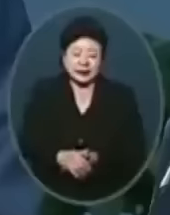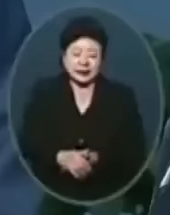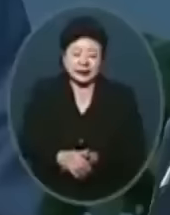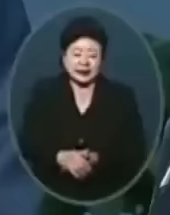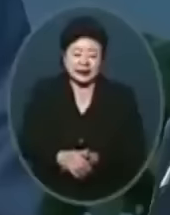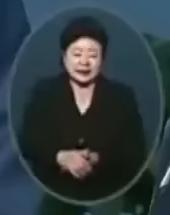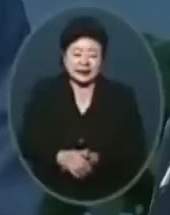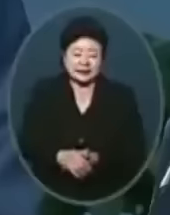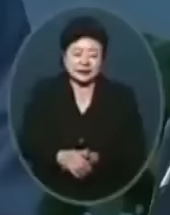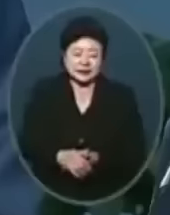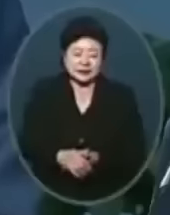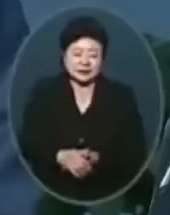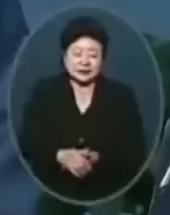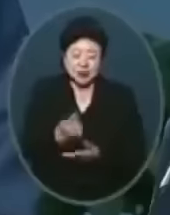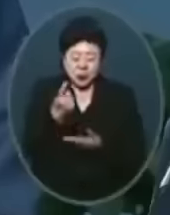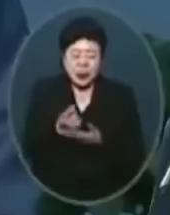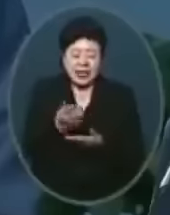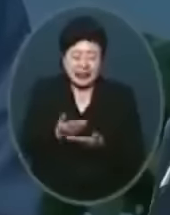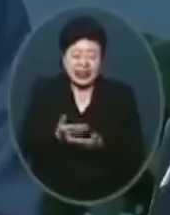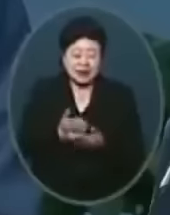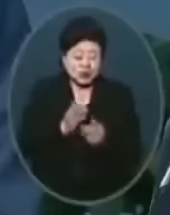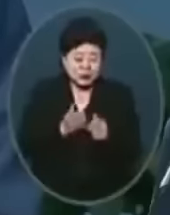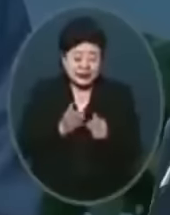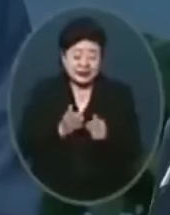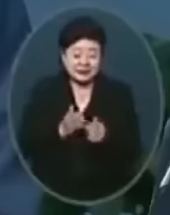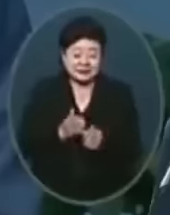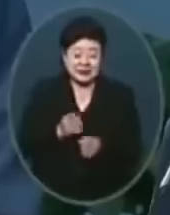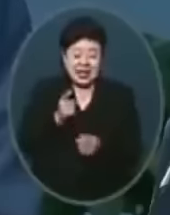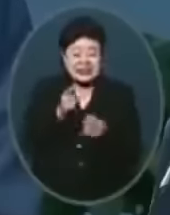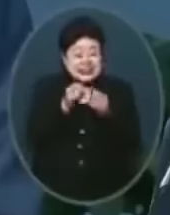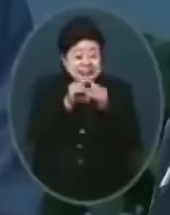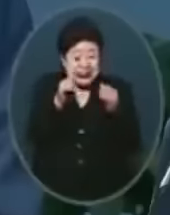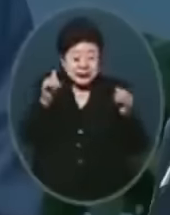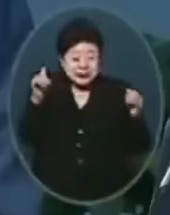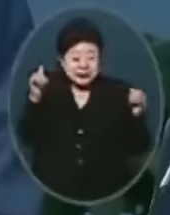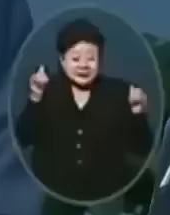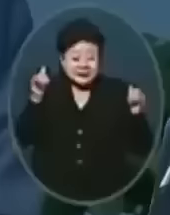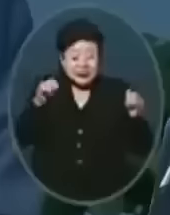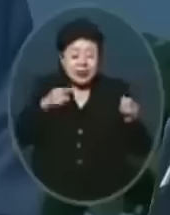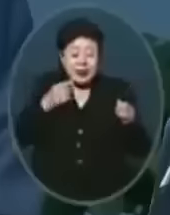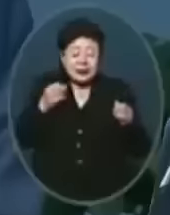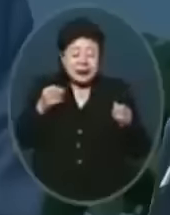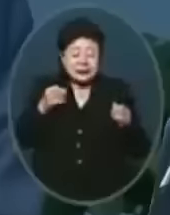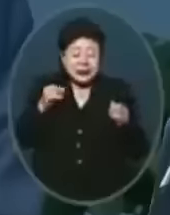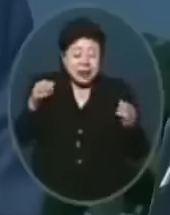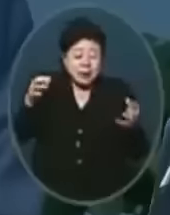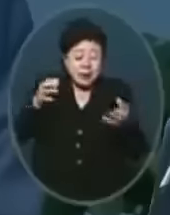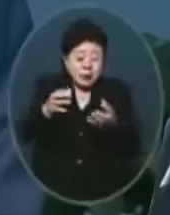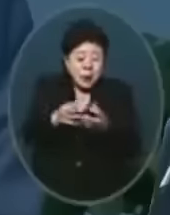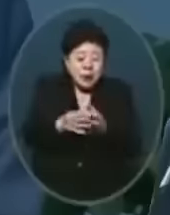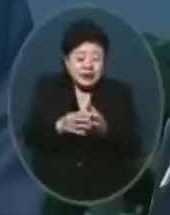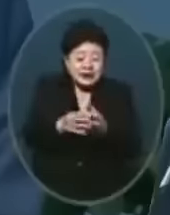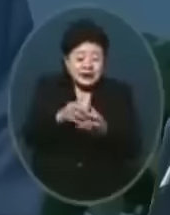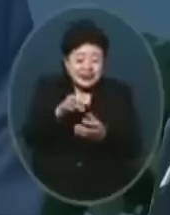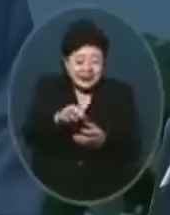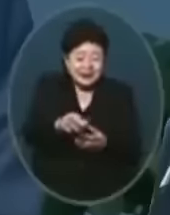장소를 어레인지 할 테니까 와달라. 한 사람은 100만 명을 모은